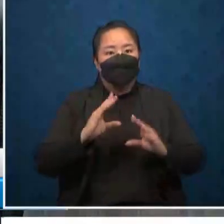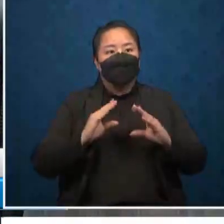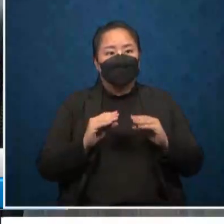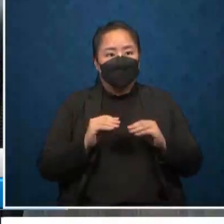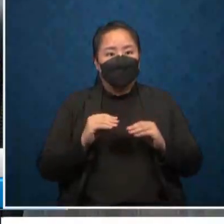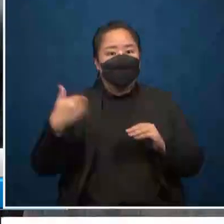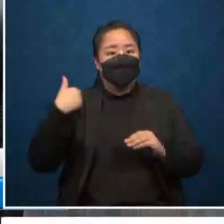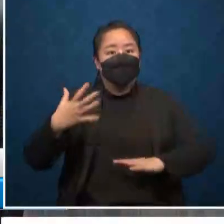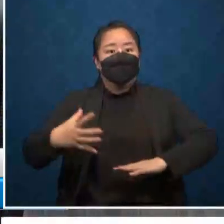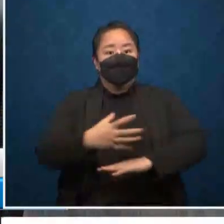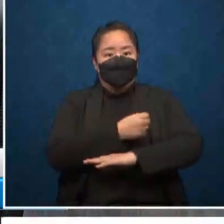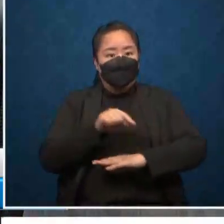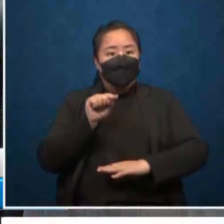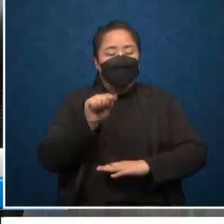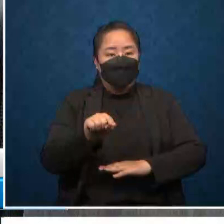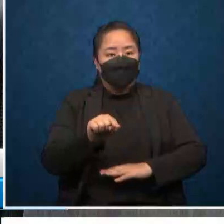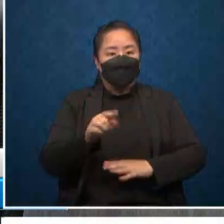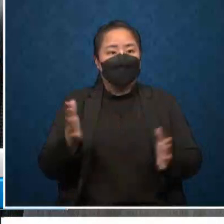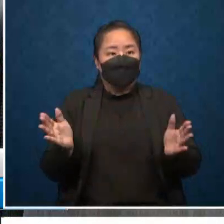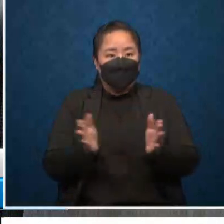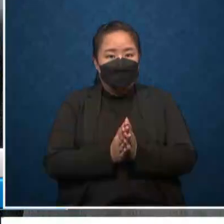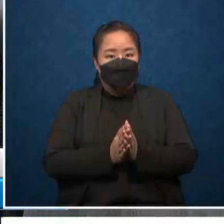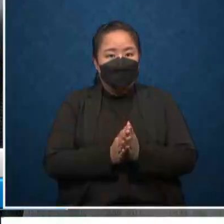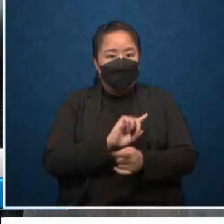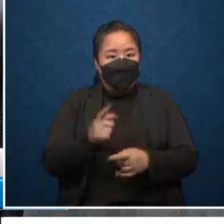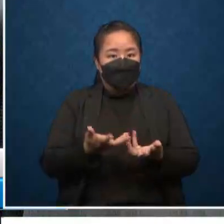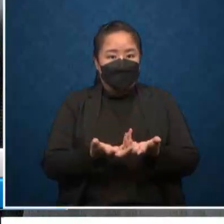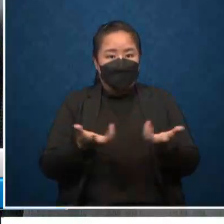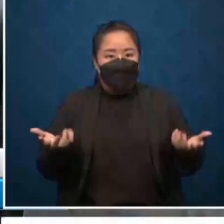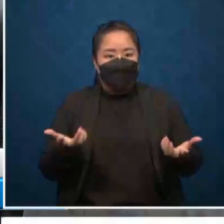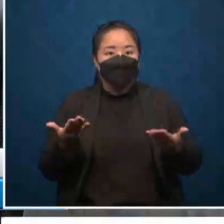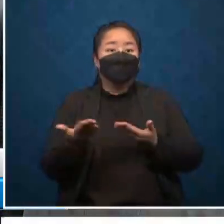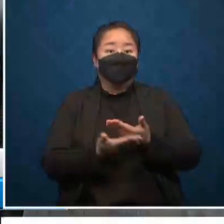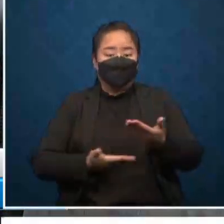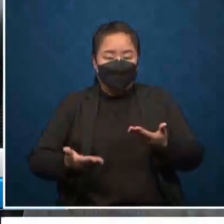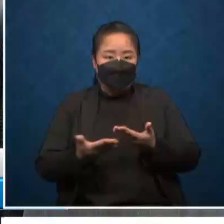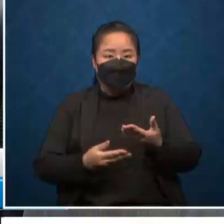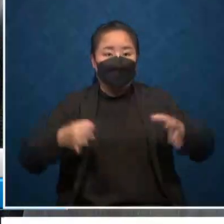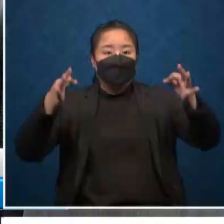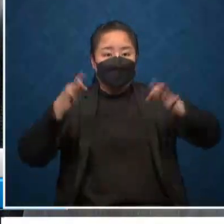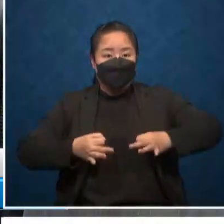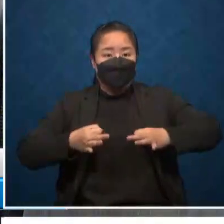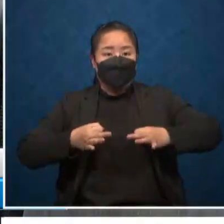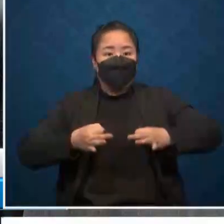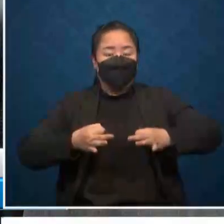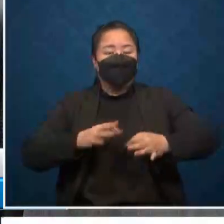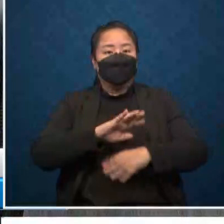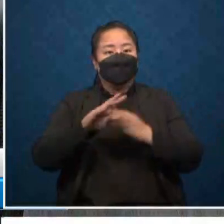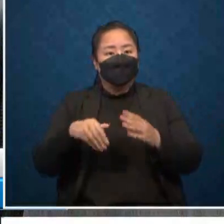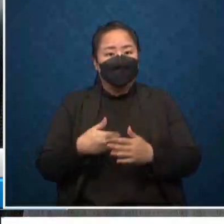มีอำนาจสั่งให้รวมหรือแยกประเด็นพิจารณาหรือลงมติ